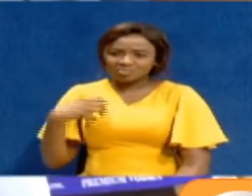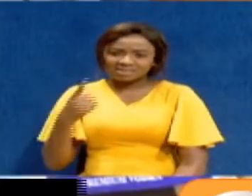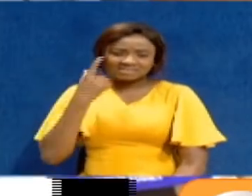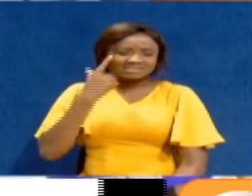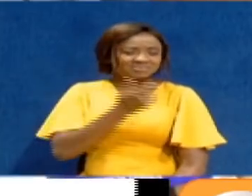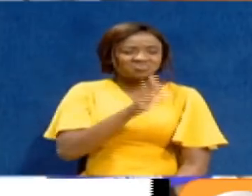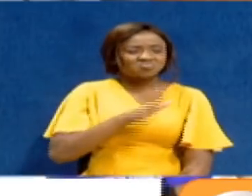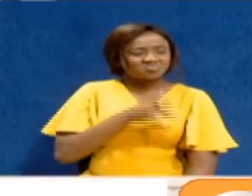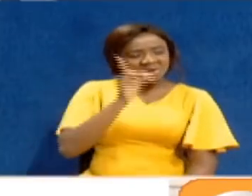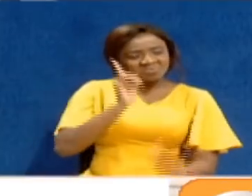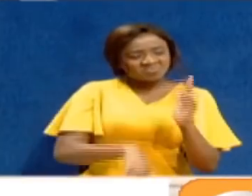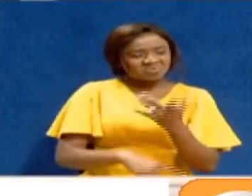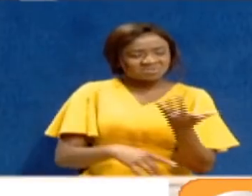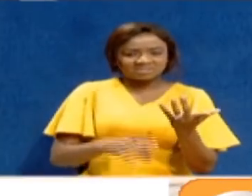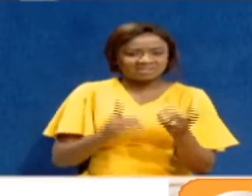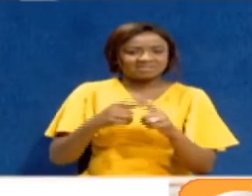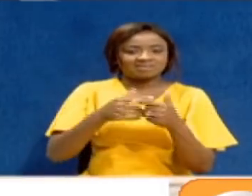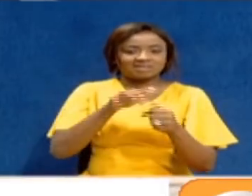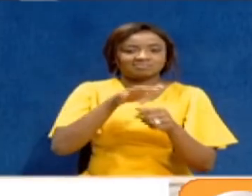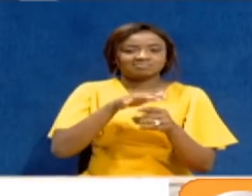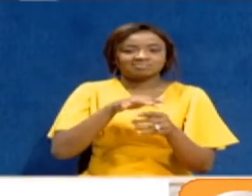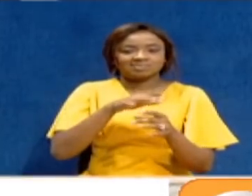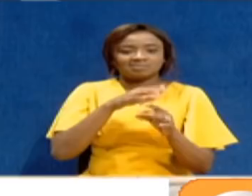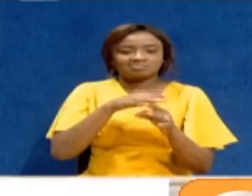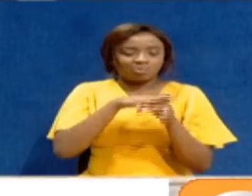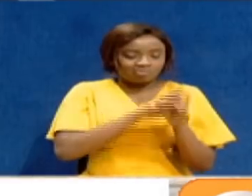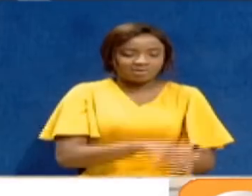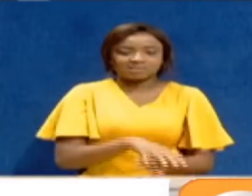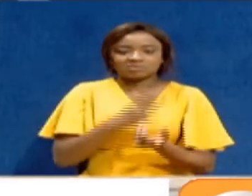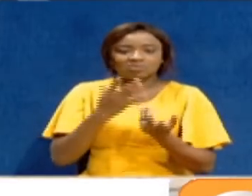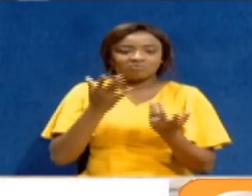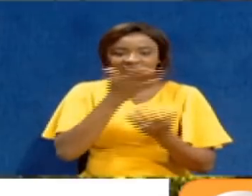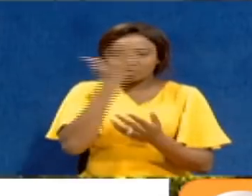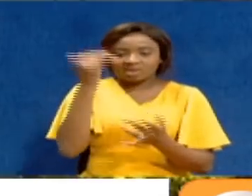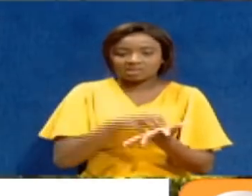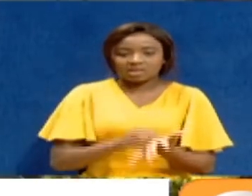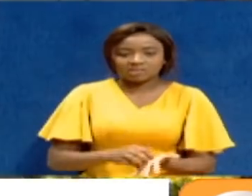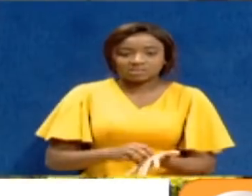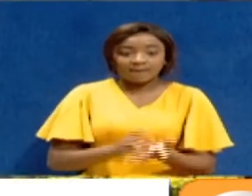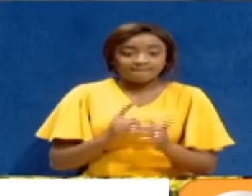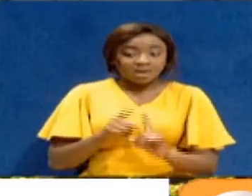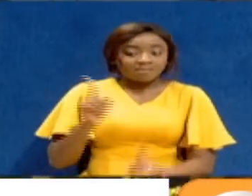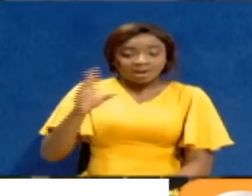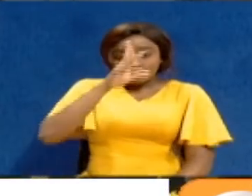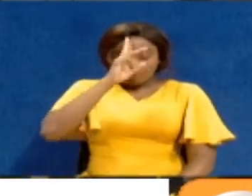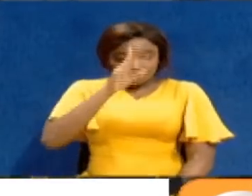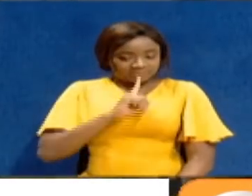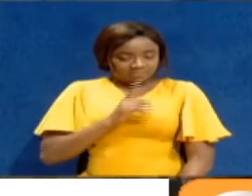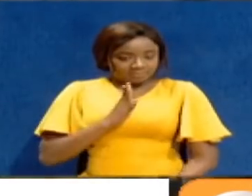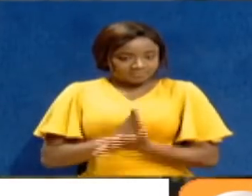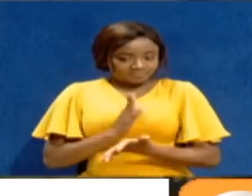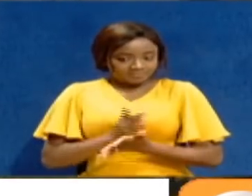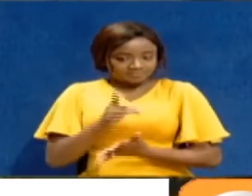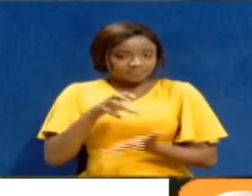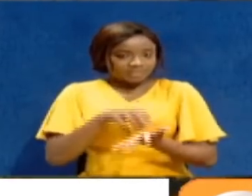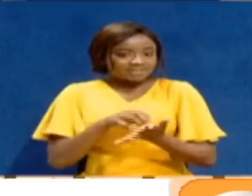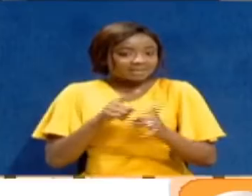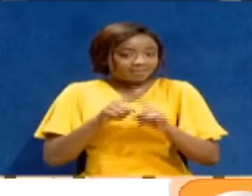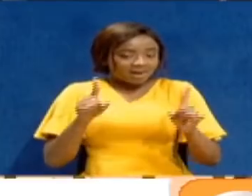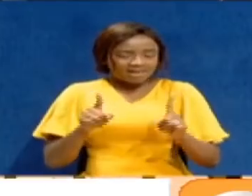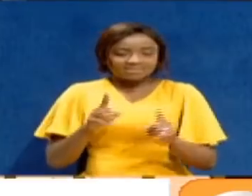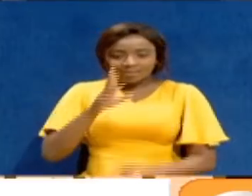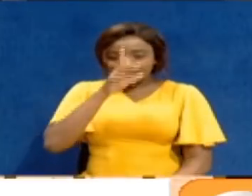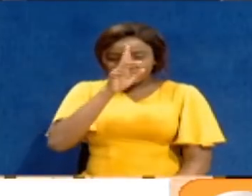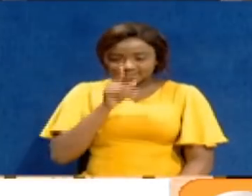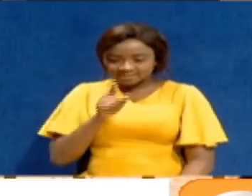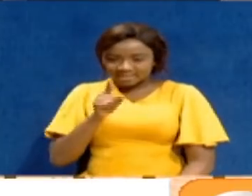huyu ni mama hana kitu. In their response, Dagoretti Sub-County Police Commander Francis Wahome confirmed the incident, saying that